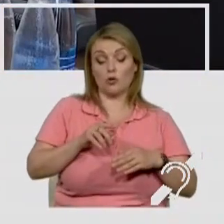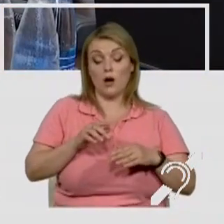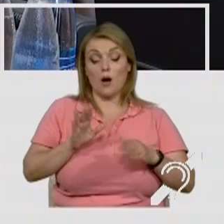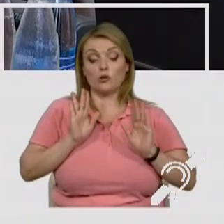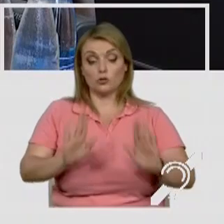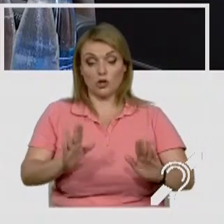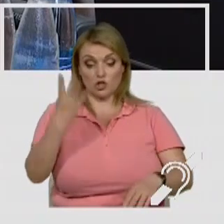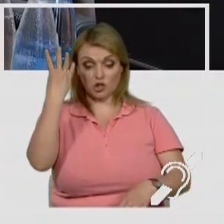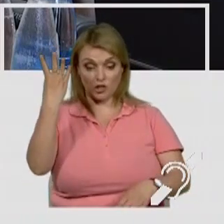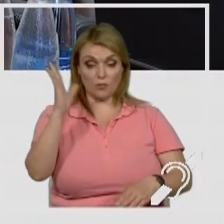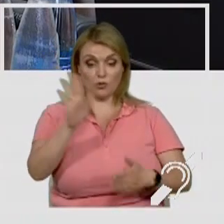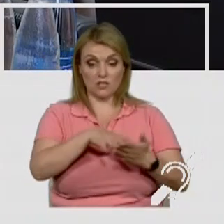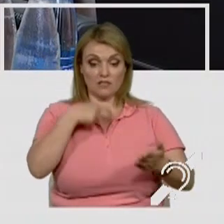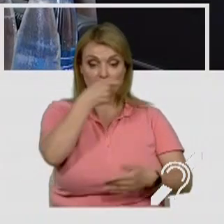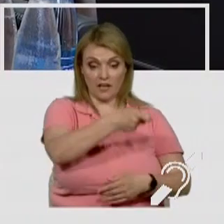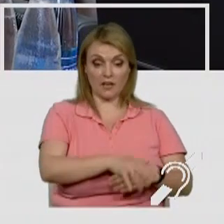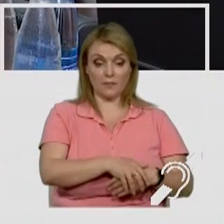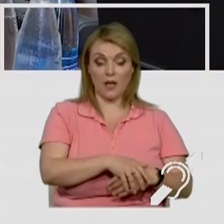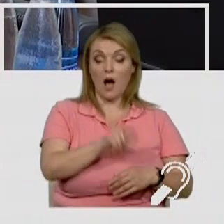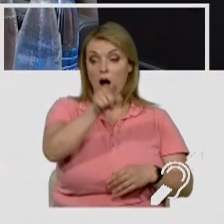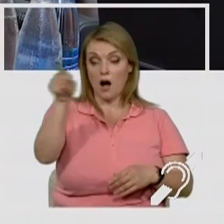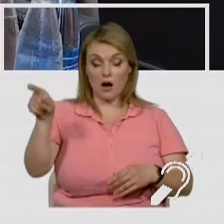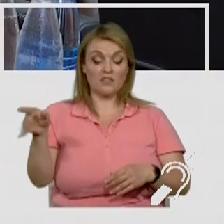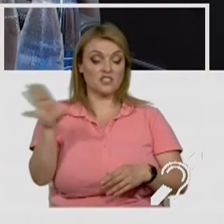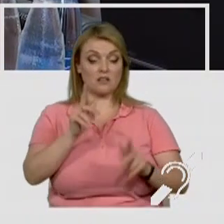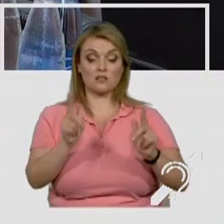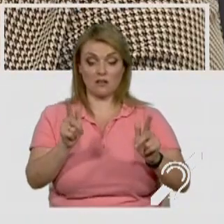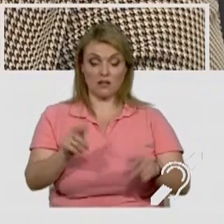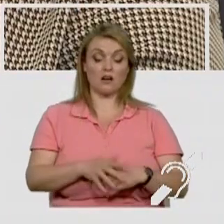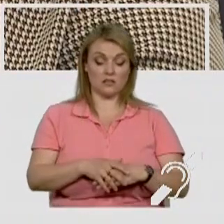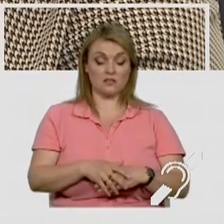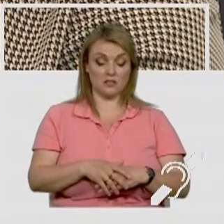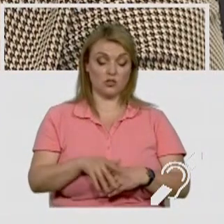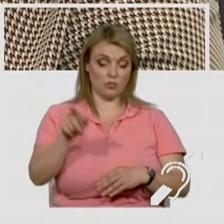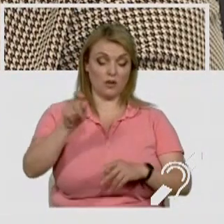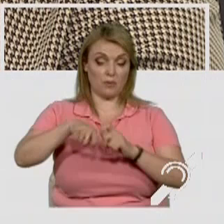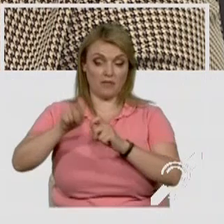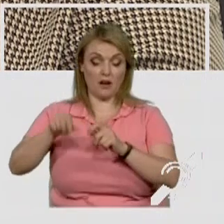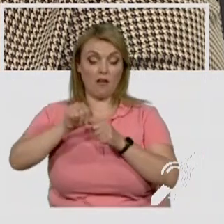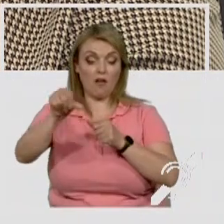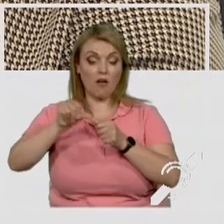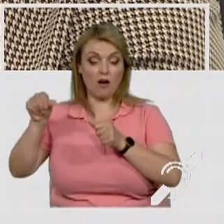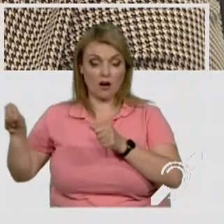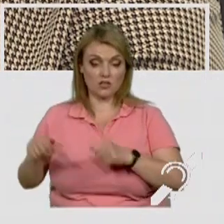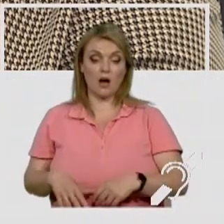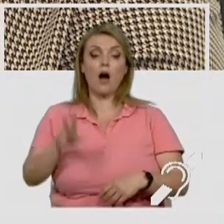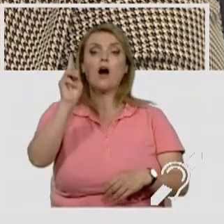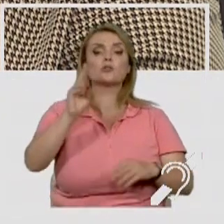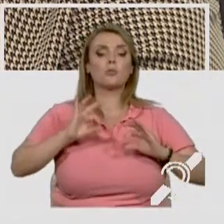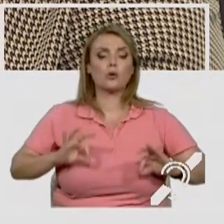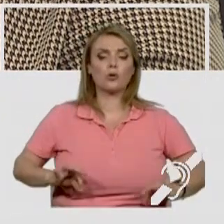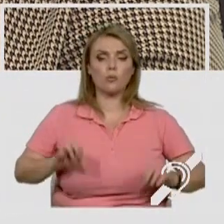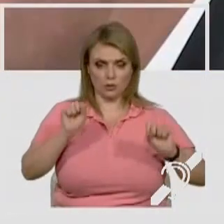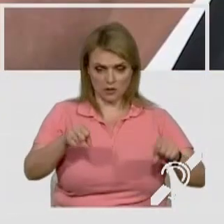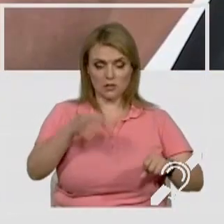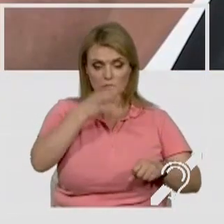exercițiu, își vor asuma acest exercițiu, astfel el să petreacă, este important să petreacă cât de repede posibil. Cine sunt acești procurori?